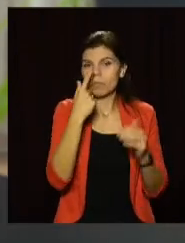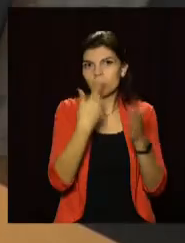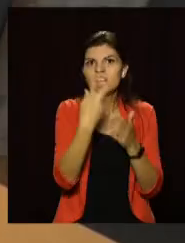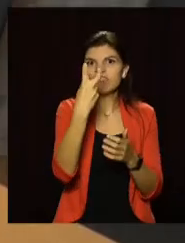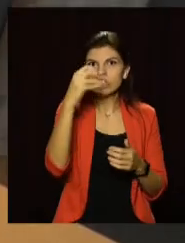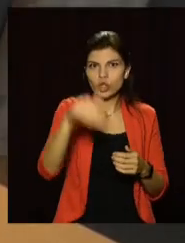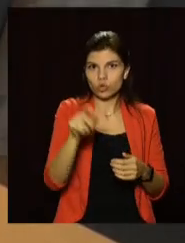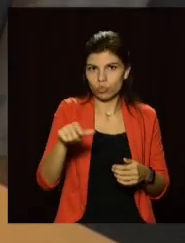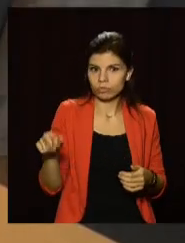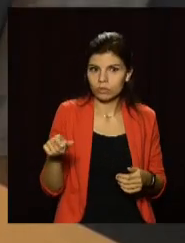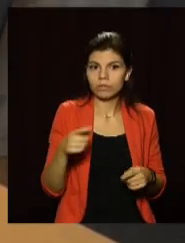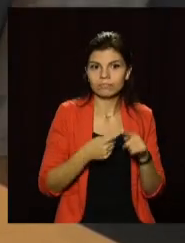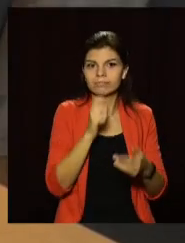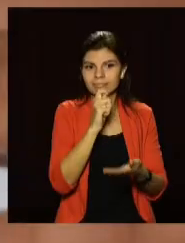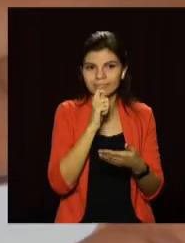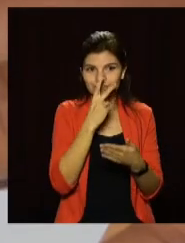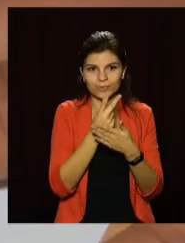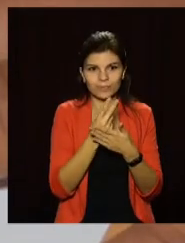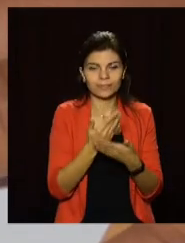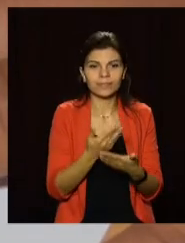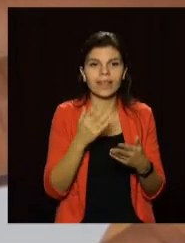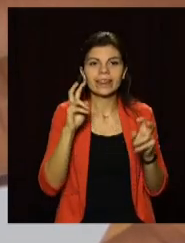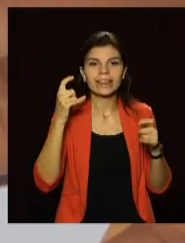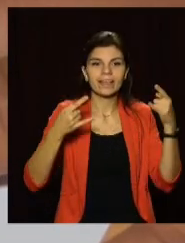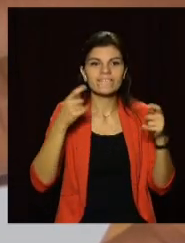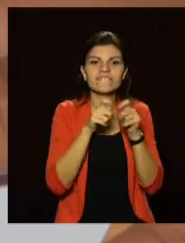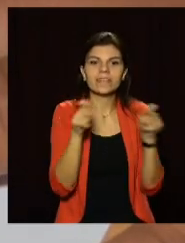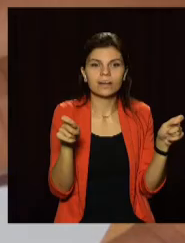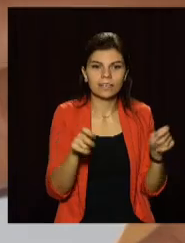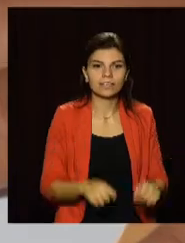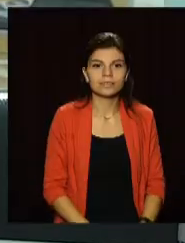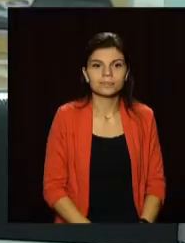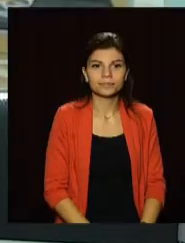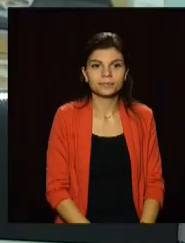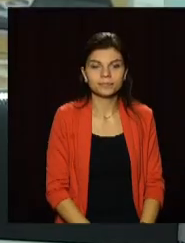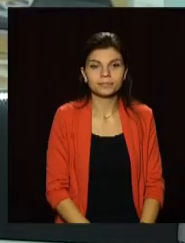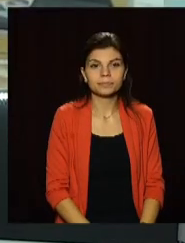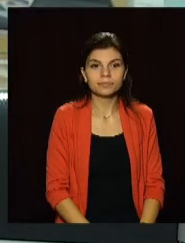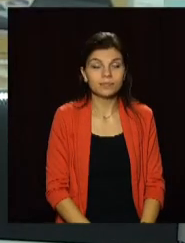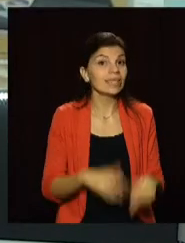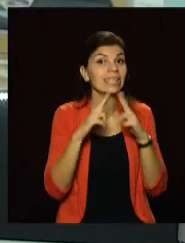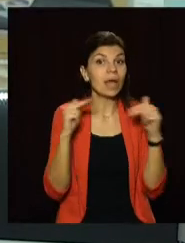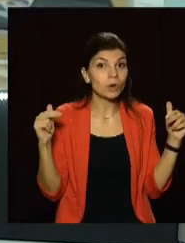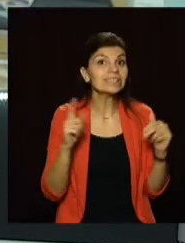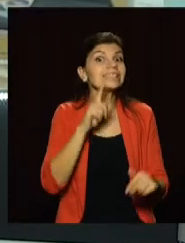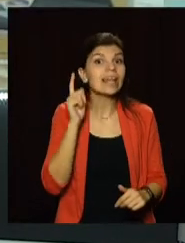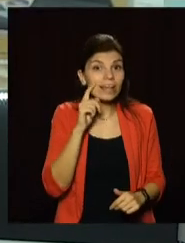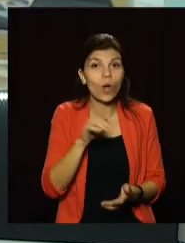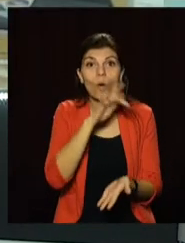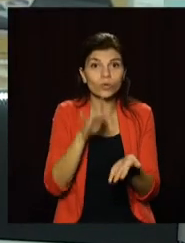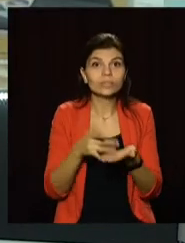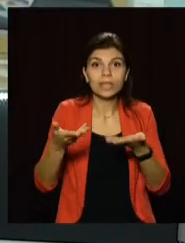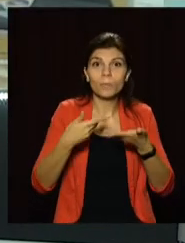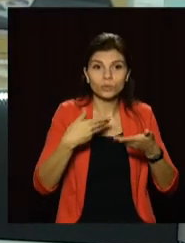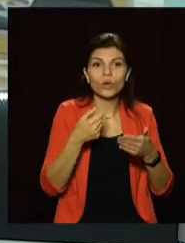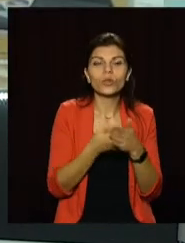людей. Дар'я Пшенична, Олександр Вернигоров, Open News, телеканал «Відкритий». Дніпро – зелений. Городян